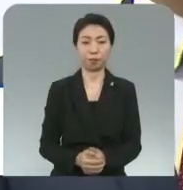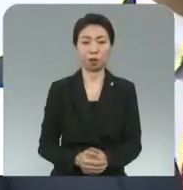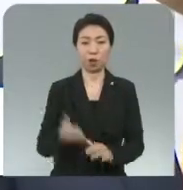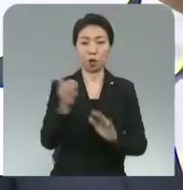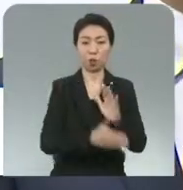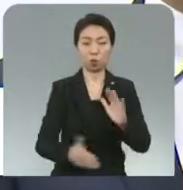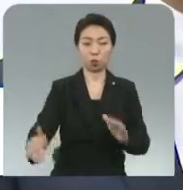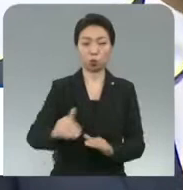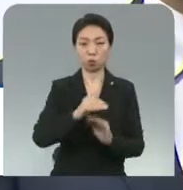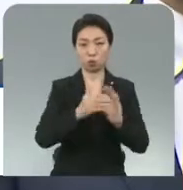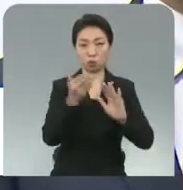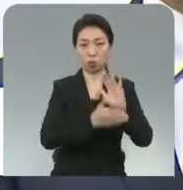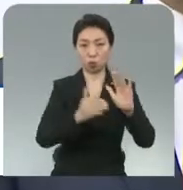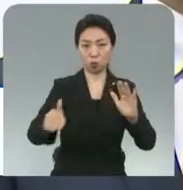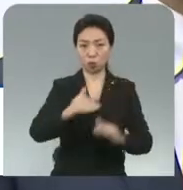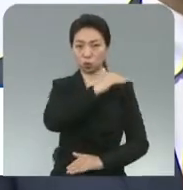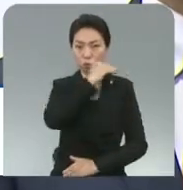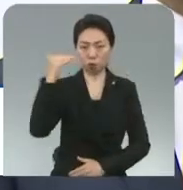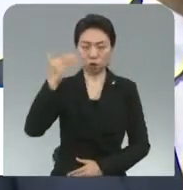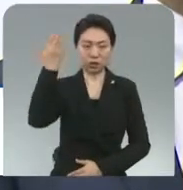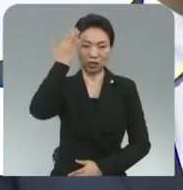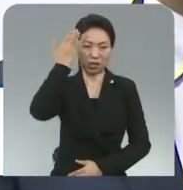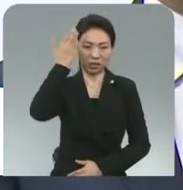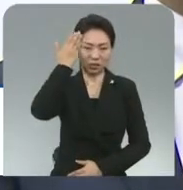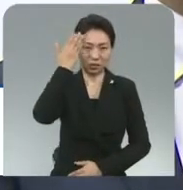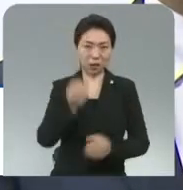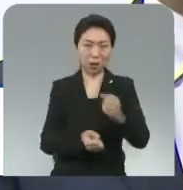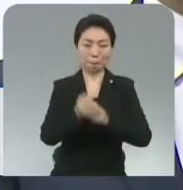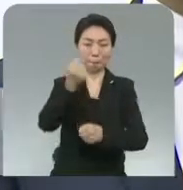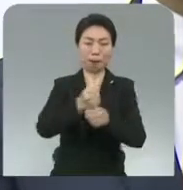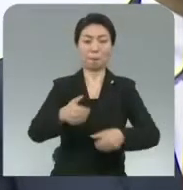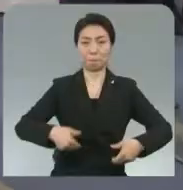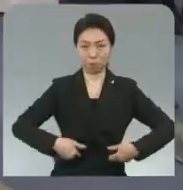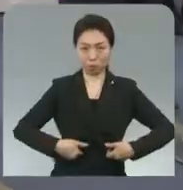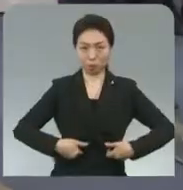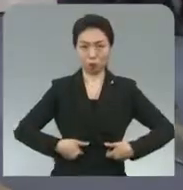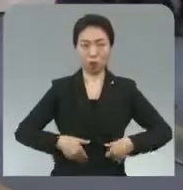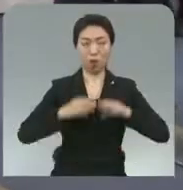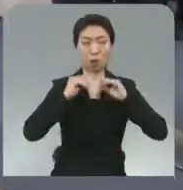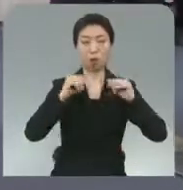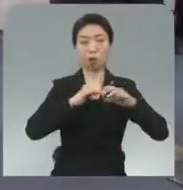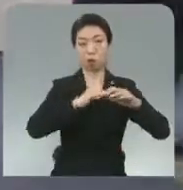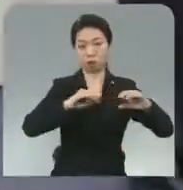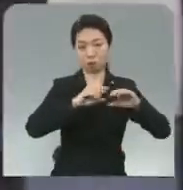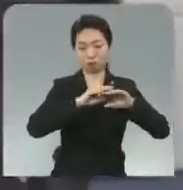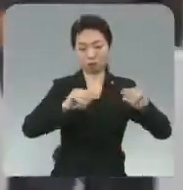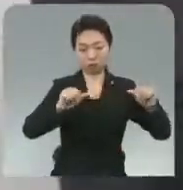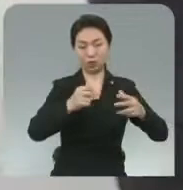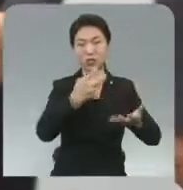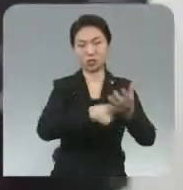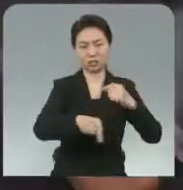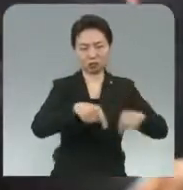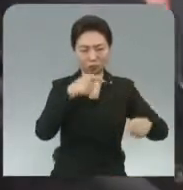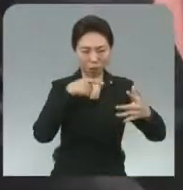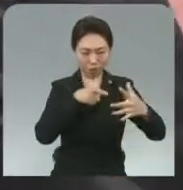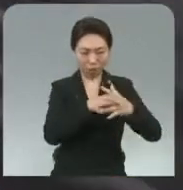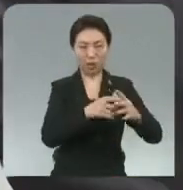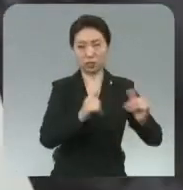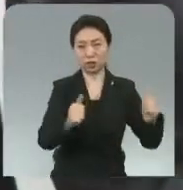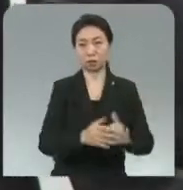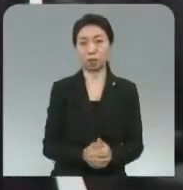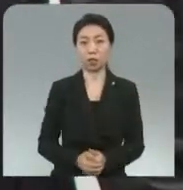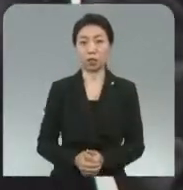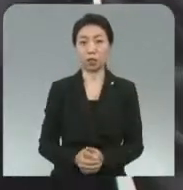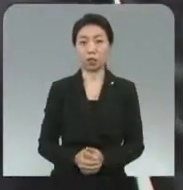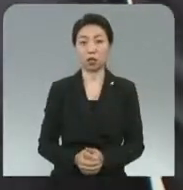và quốc hội một cách thuận lợi ngoài ra tổng thống đắc cử giun chỉ định cựu tỉnh trưởng Siwon hyelim người đi đầu trong việc